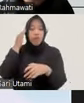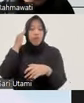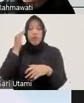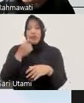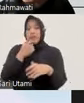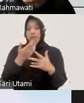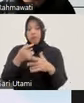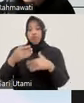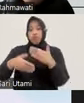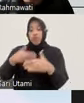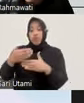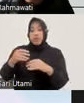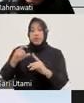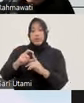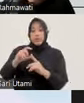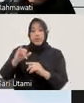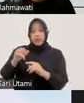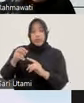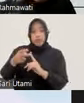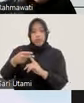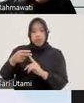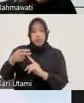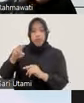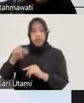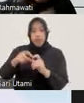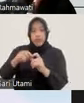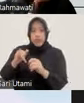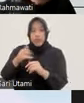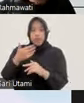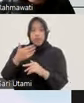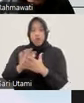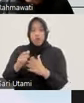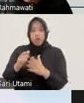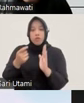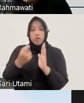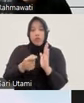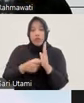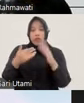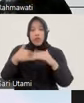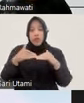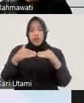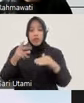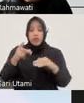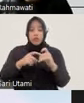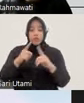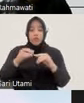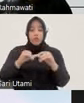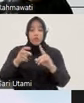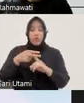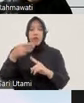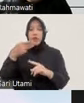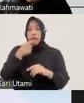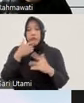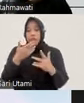diversi dan mediasi penal itu bisa dilakukan dengan menghadirkan nilai-nilai keadilan restoratif nah disini soal diversi kami